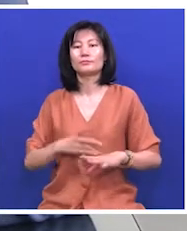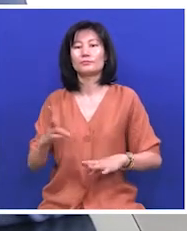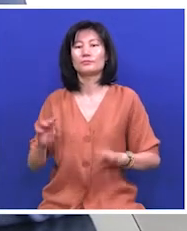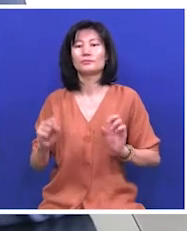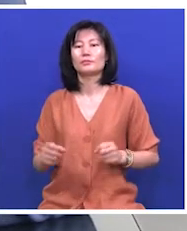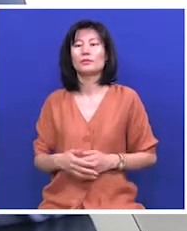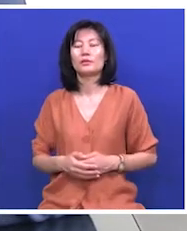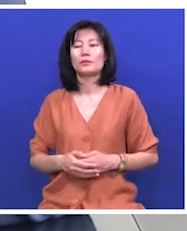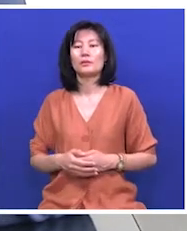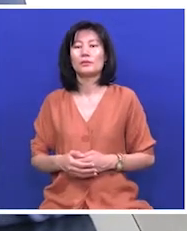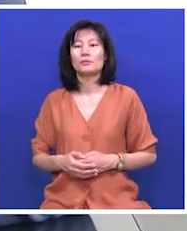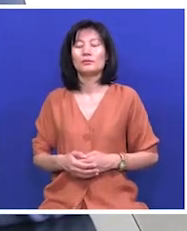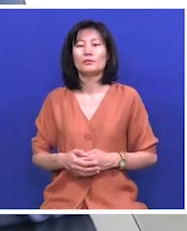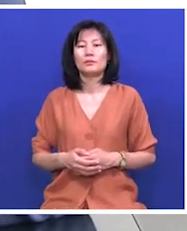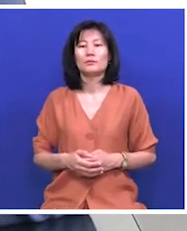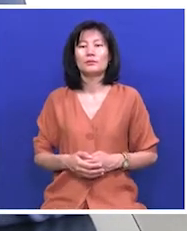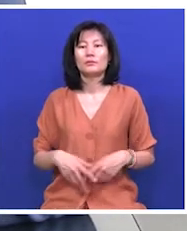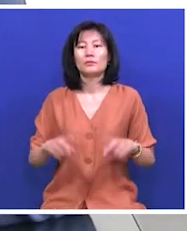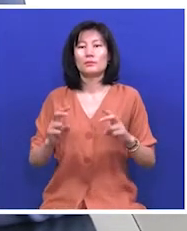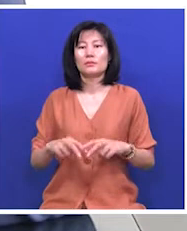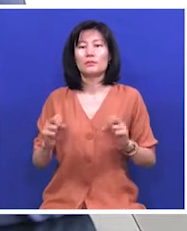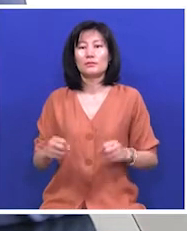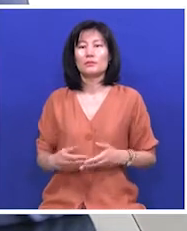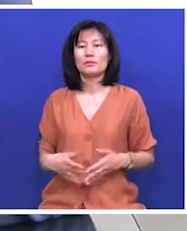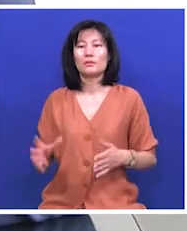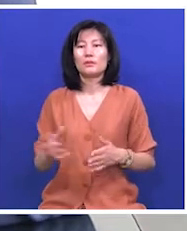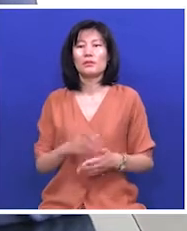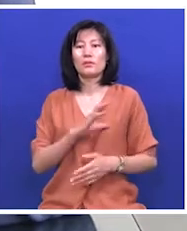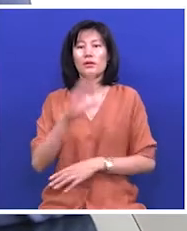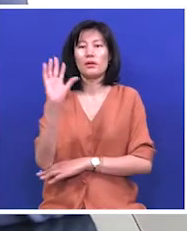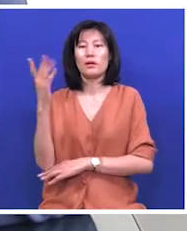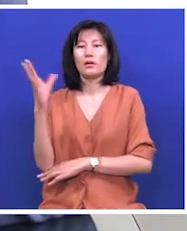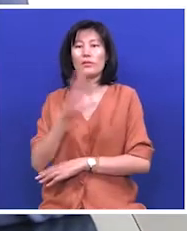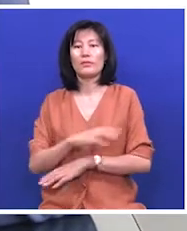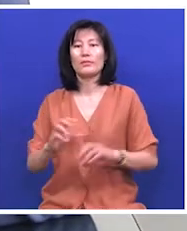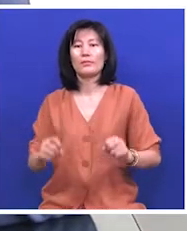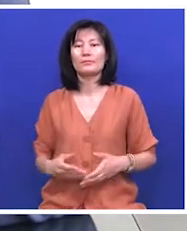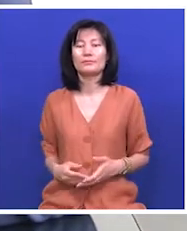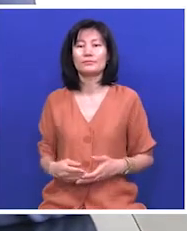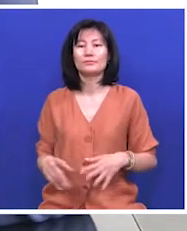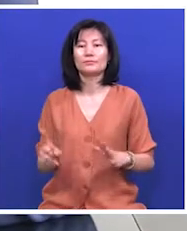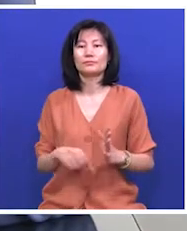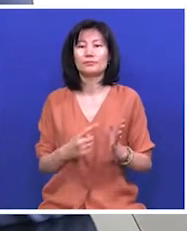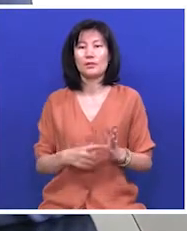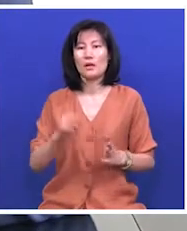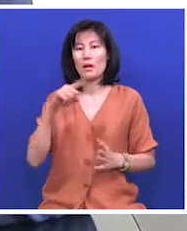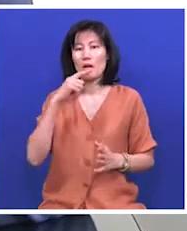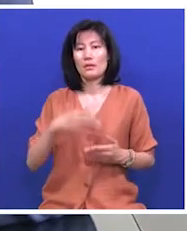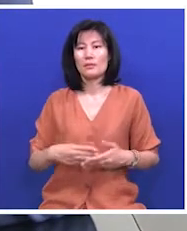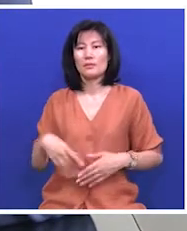неге свет өшеді деп шағымданады. Біз оны іздейміз, сосын табамыз, ағаштар өсіп кетіпті. Сосын біз ұсыныс